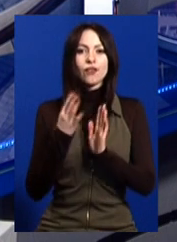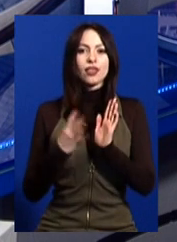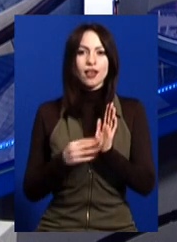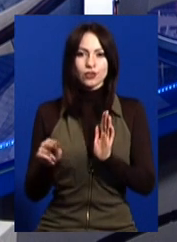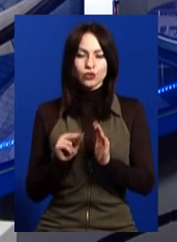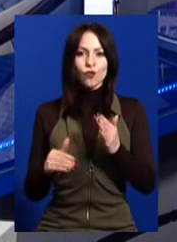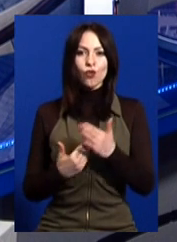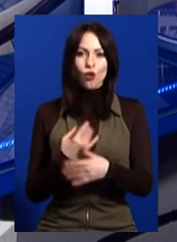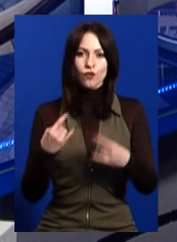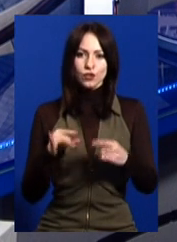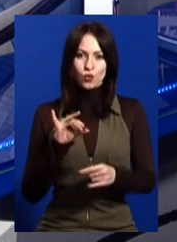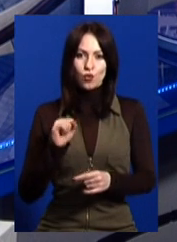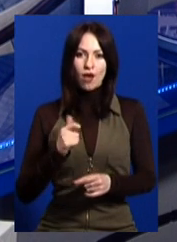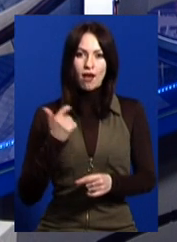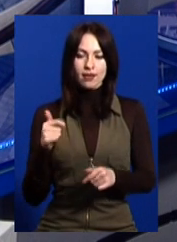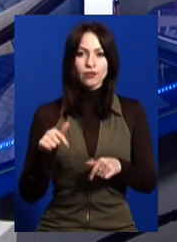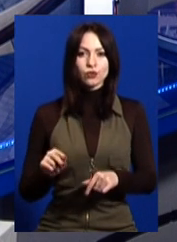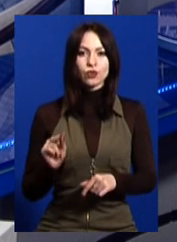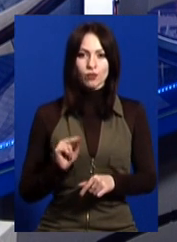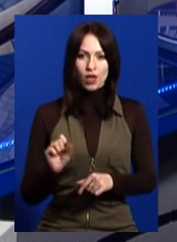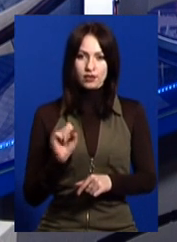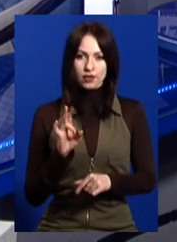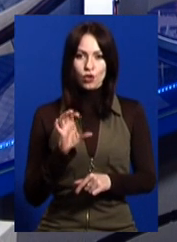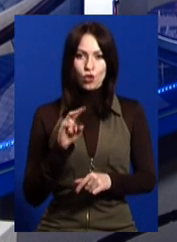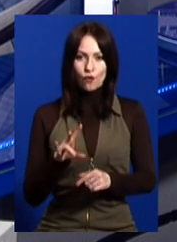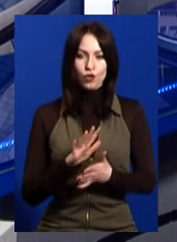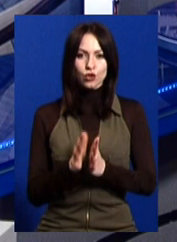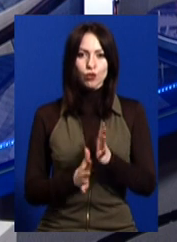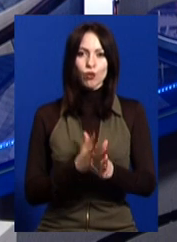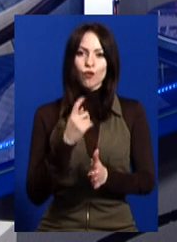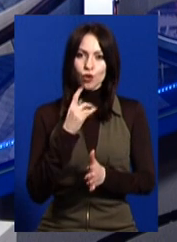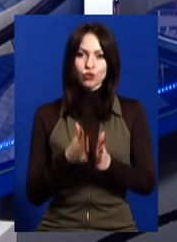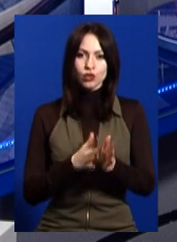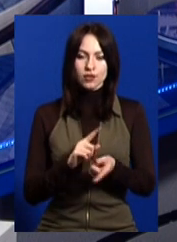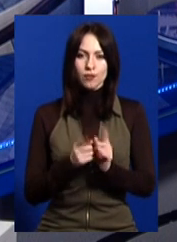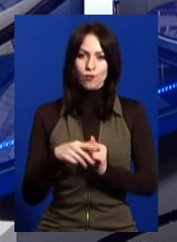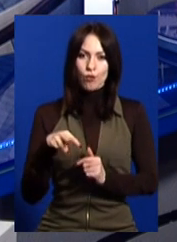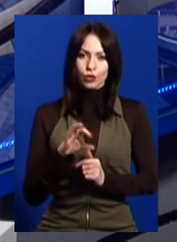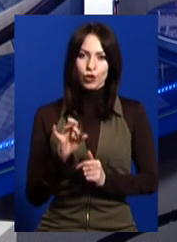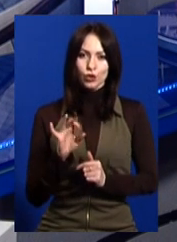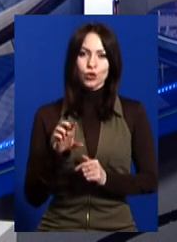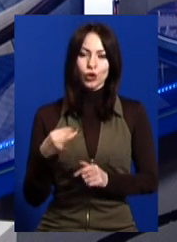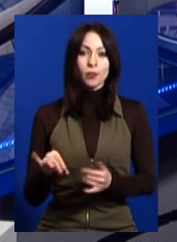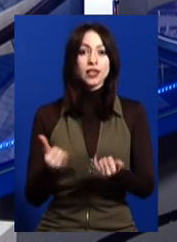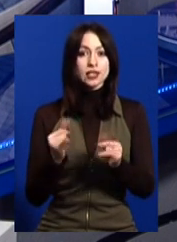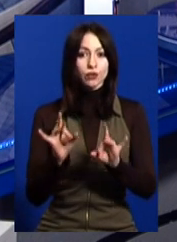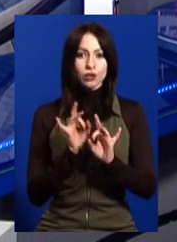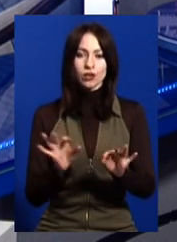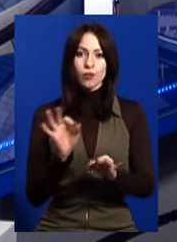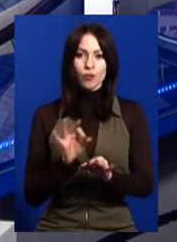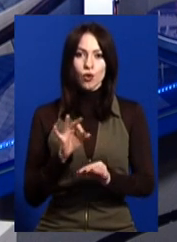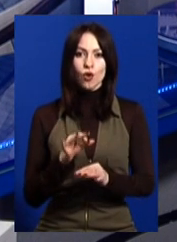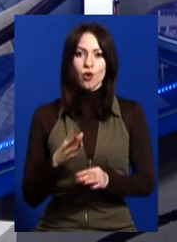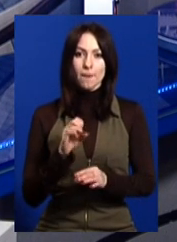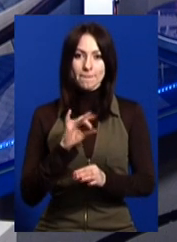19 година. Новини на каналі ЮА Харків. В студії Олександра Новосел. Мову жестів перекладає Моніка Соробей. Сьогодні у випуску розповімо про